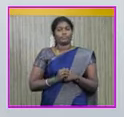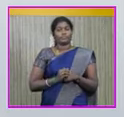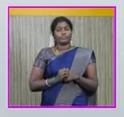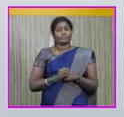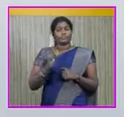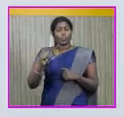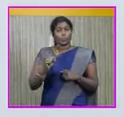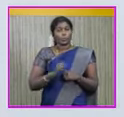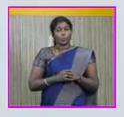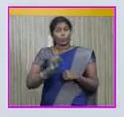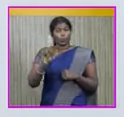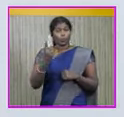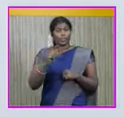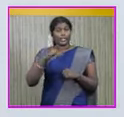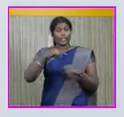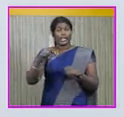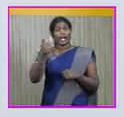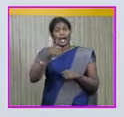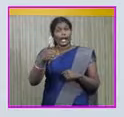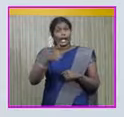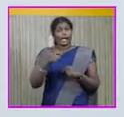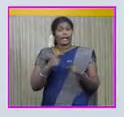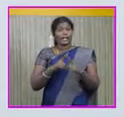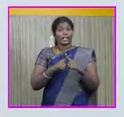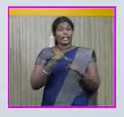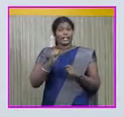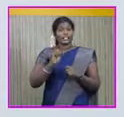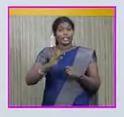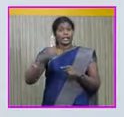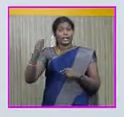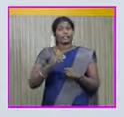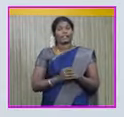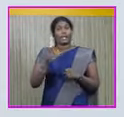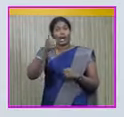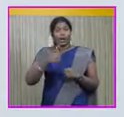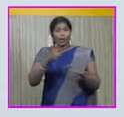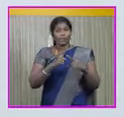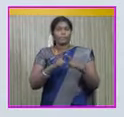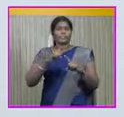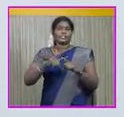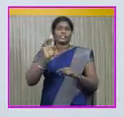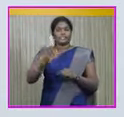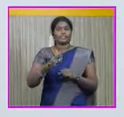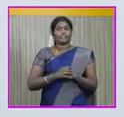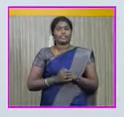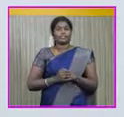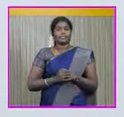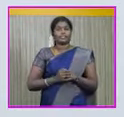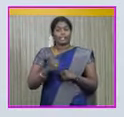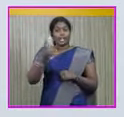அப்போது 1/6+x-ஐ பெருக்கும்போது அதே 6+x தான் வரப்போகுது. 6/4